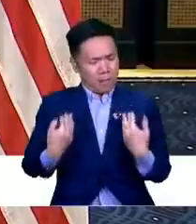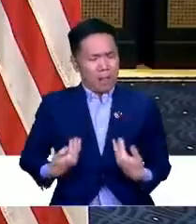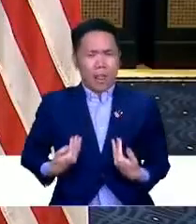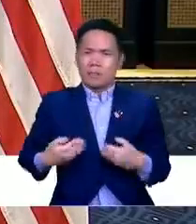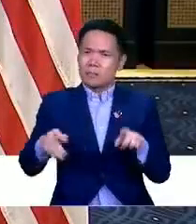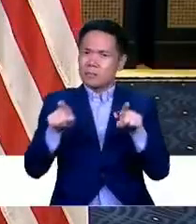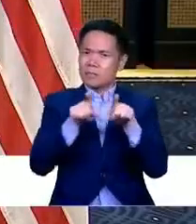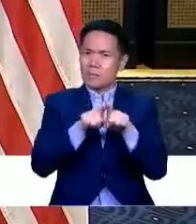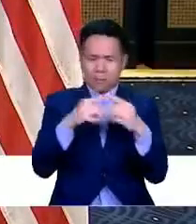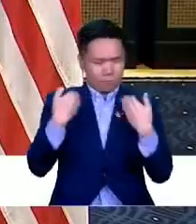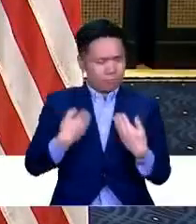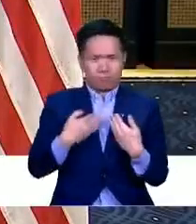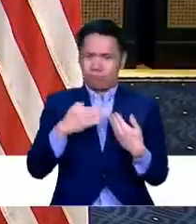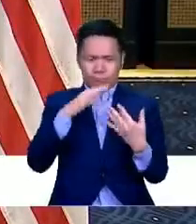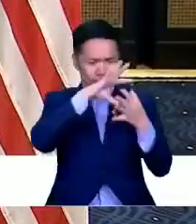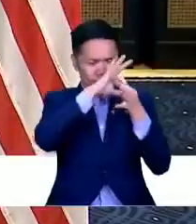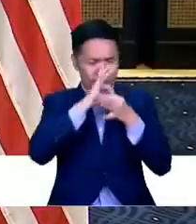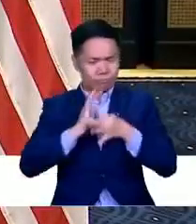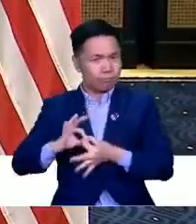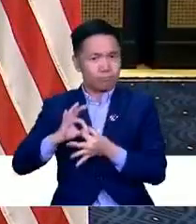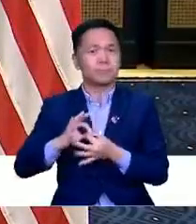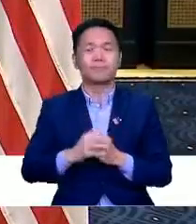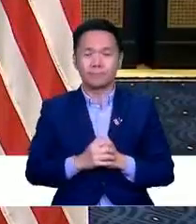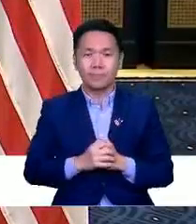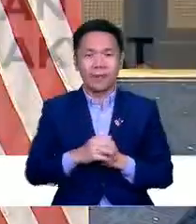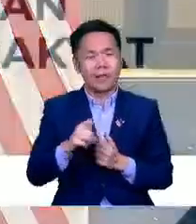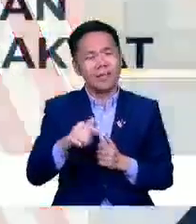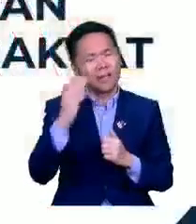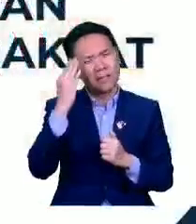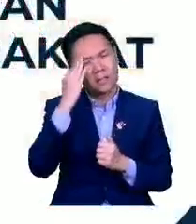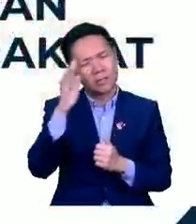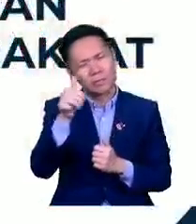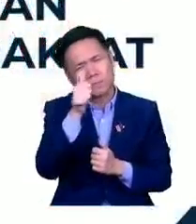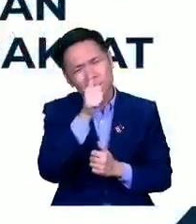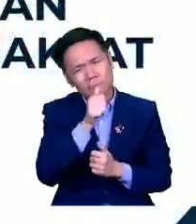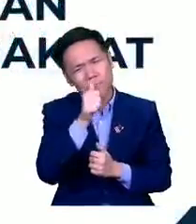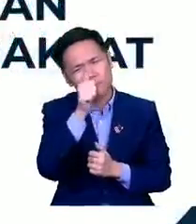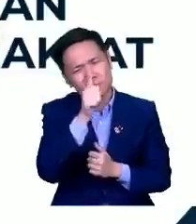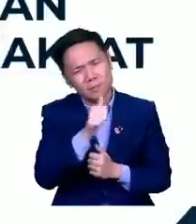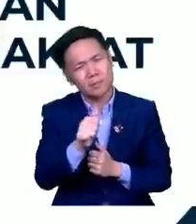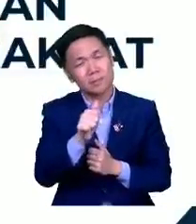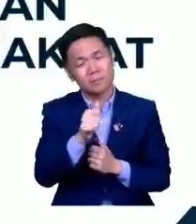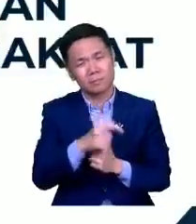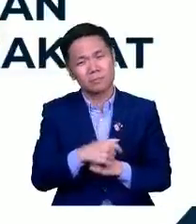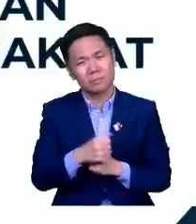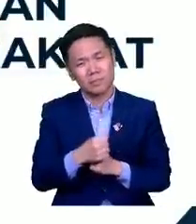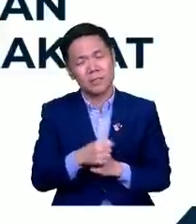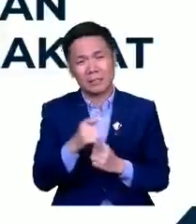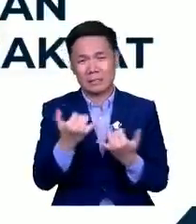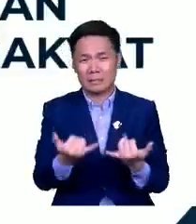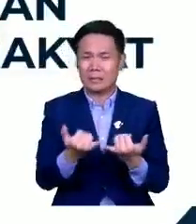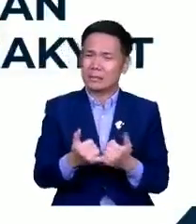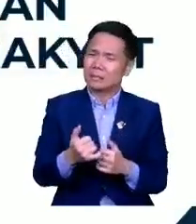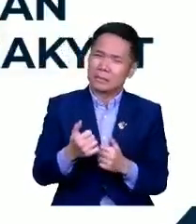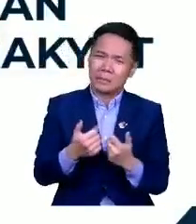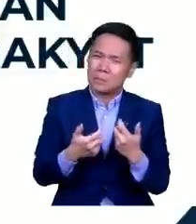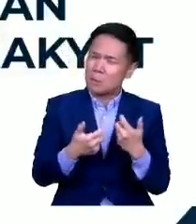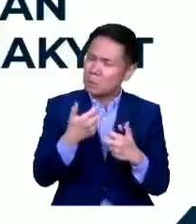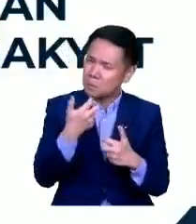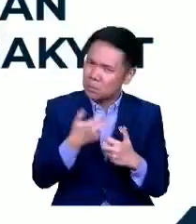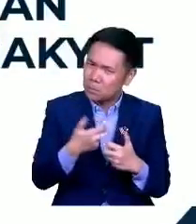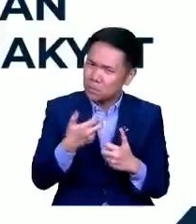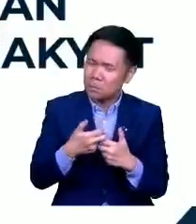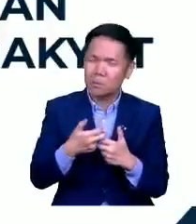menginsafi kepayahan kesengsaraan Hai dan kepritan hidup yang mencengkam kita semua